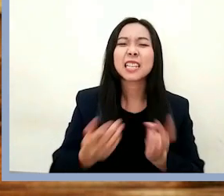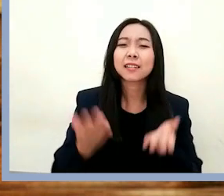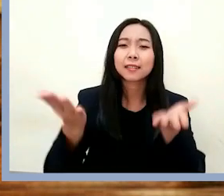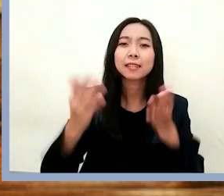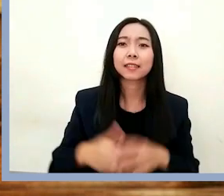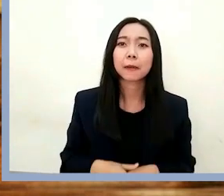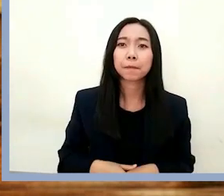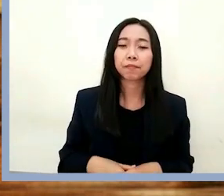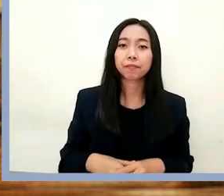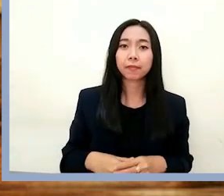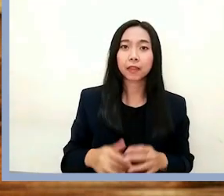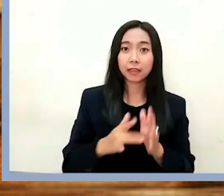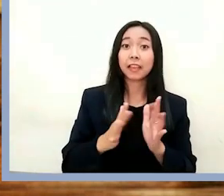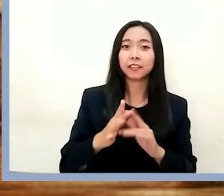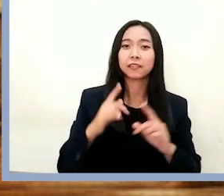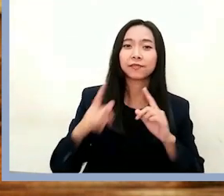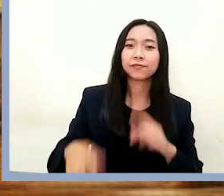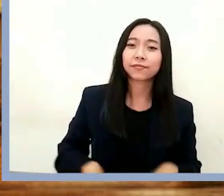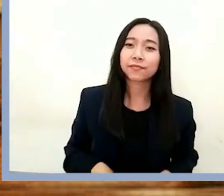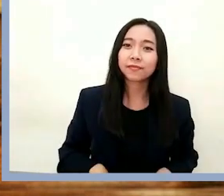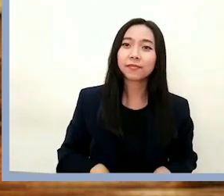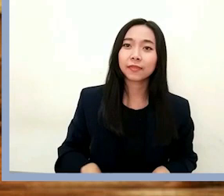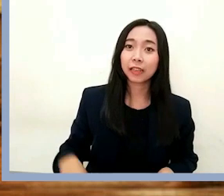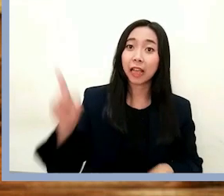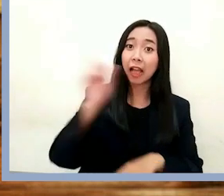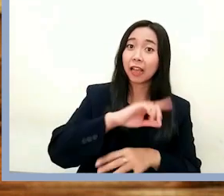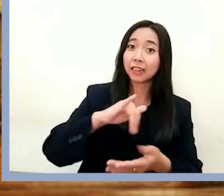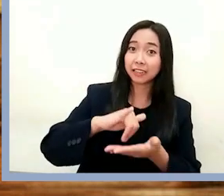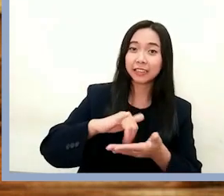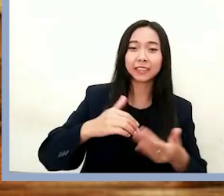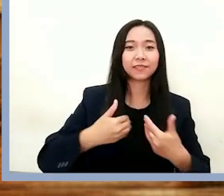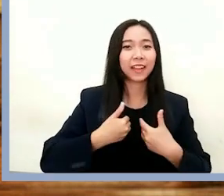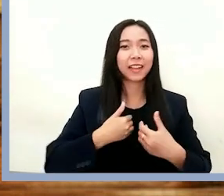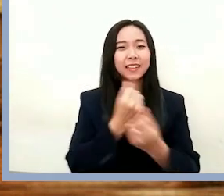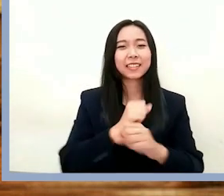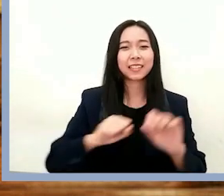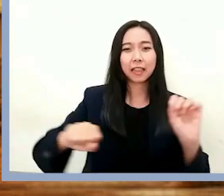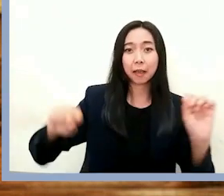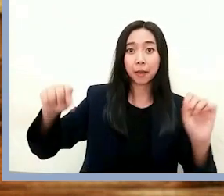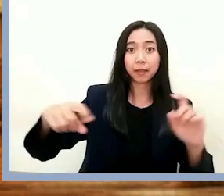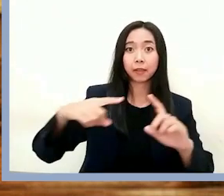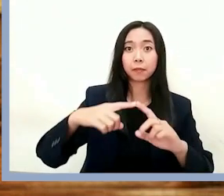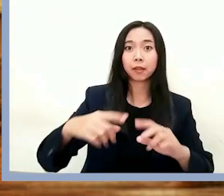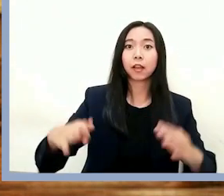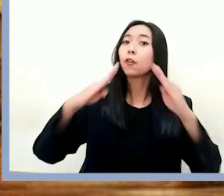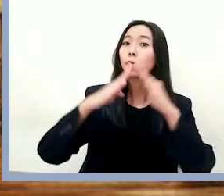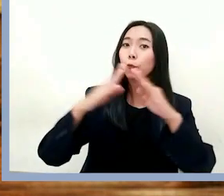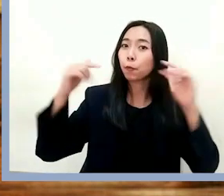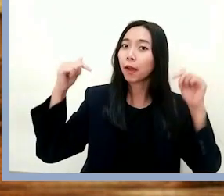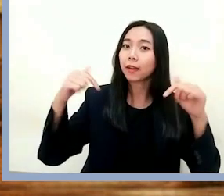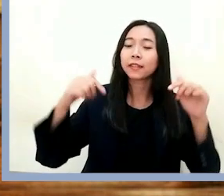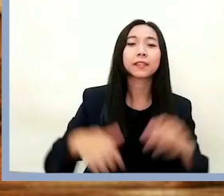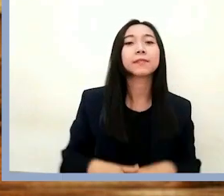kata yesus kepadanya hari ini telah terjadi keselamatan kepada rumah ini